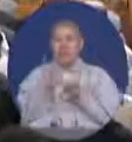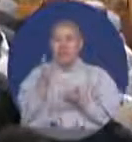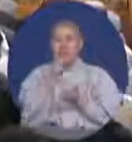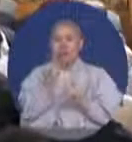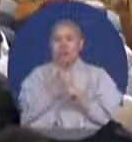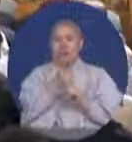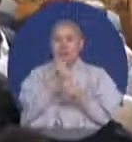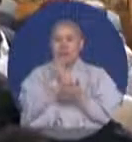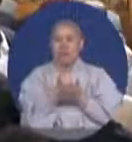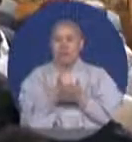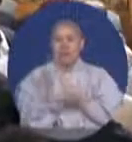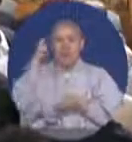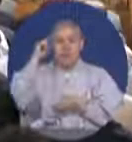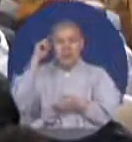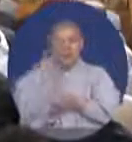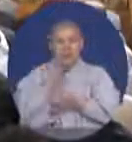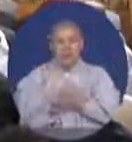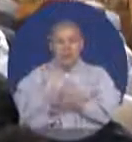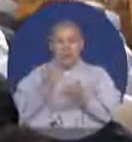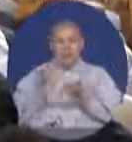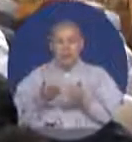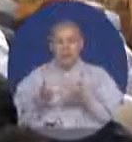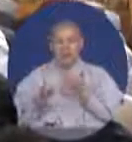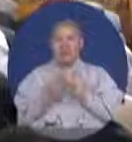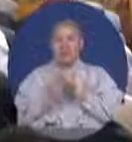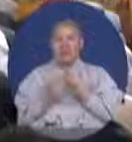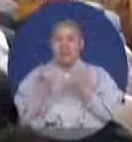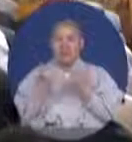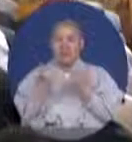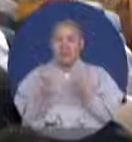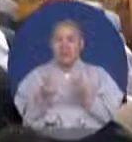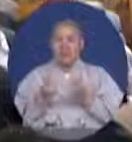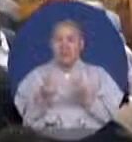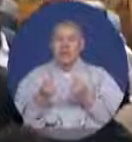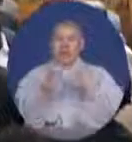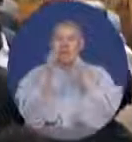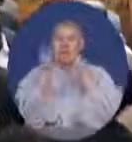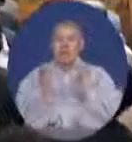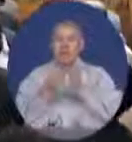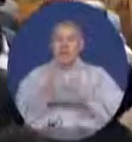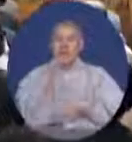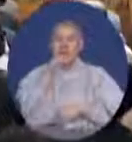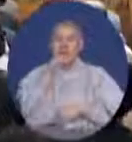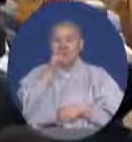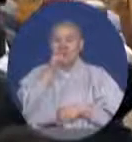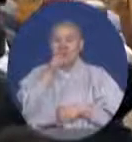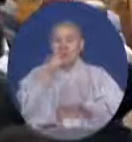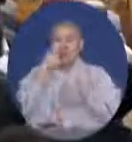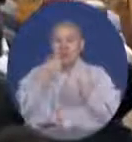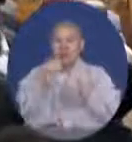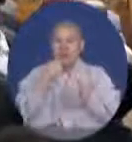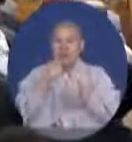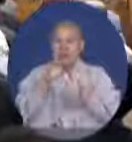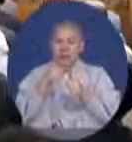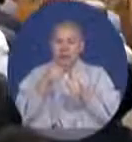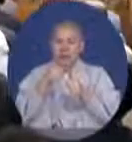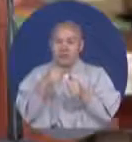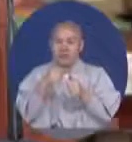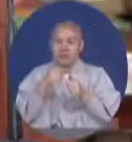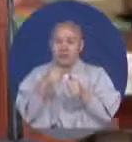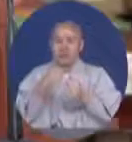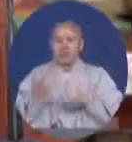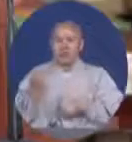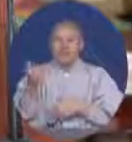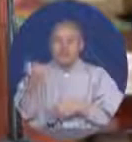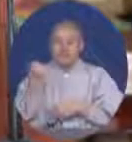이렇게 반야지혜를 얻어놓으면 이렇게 일체 중생을 살피는